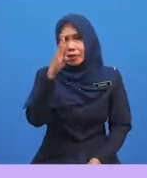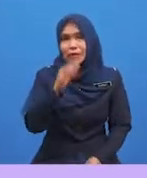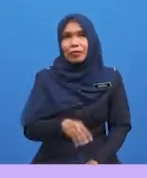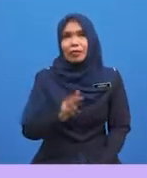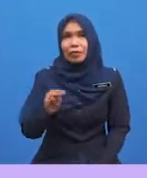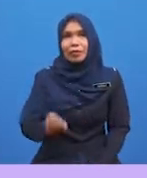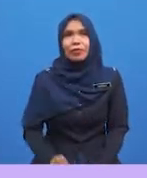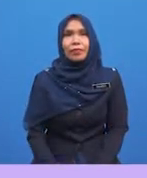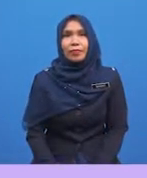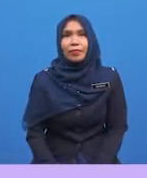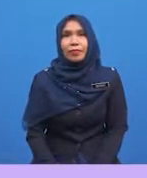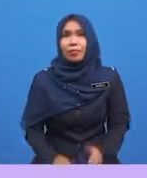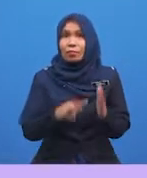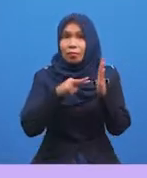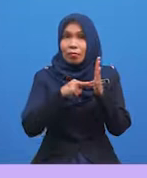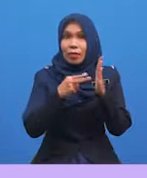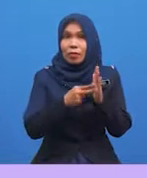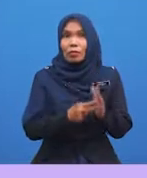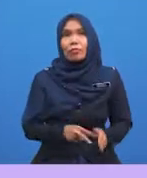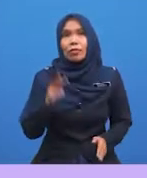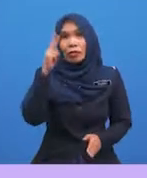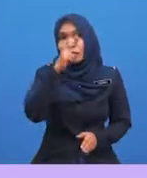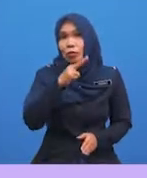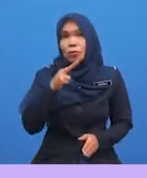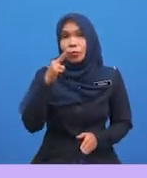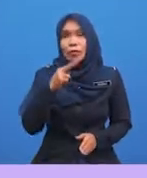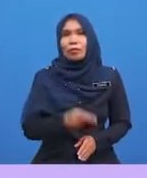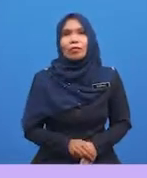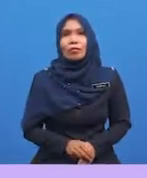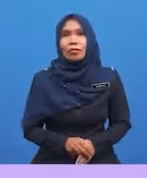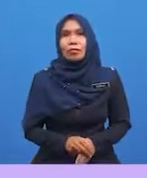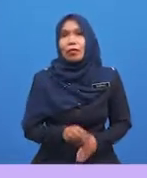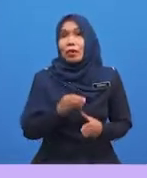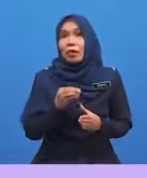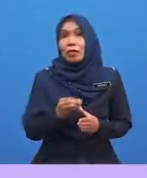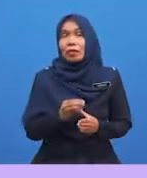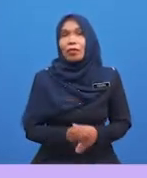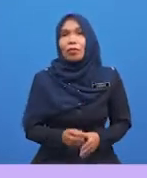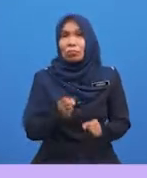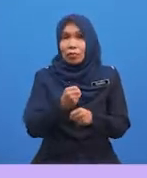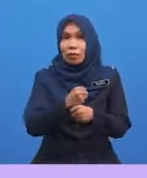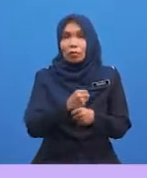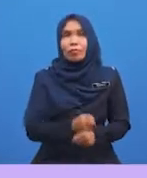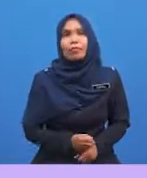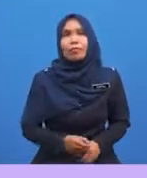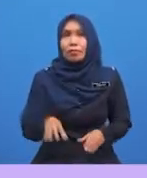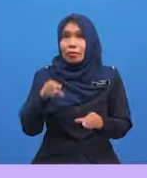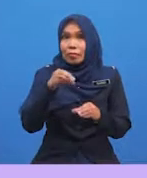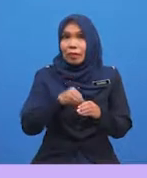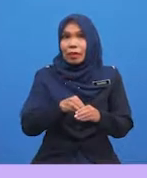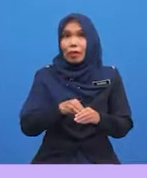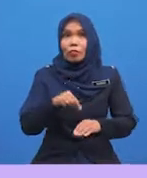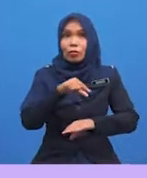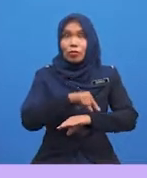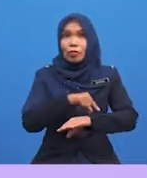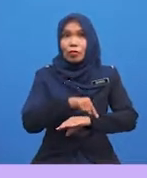murid-murid! Fizikal bermaksud rupa paras atau rupa bentuk. Dalam konteks geografi, fizikal